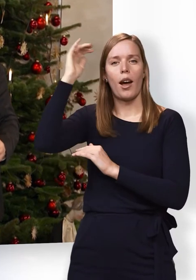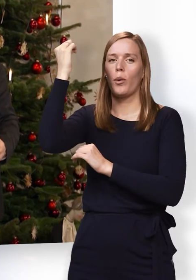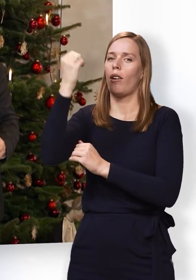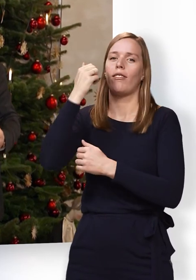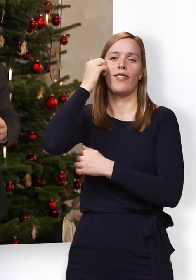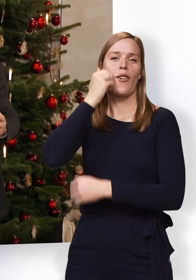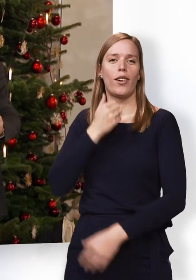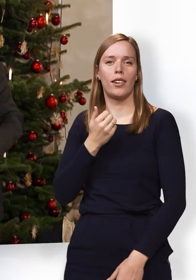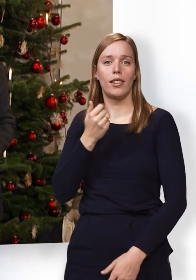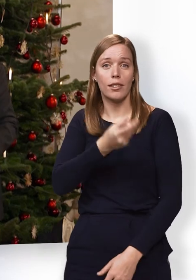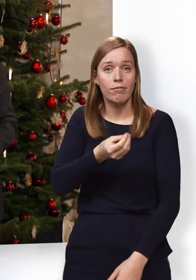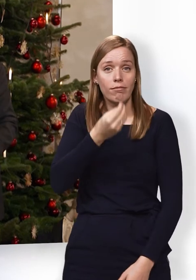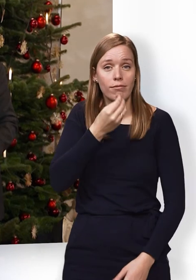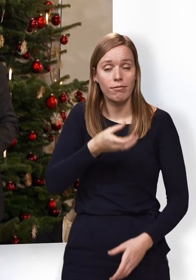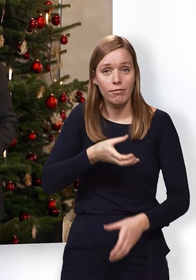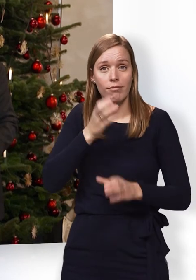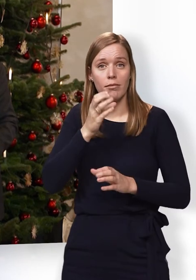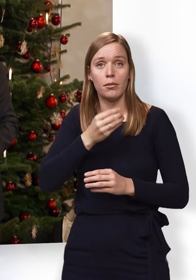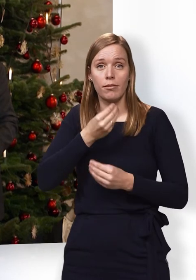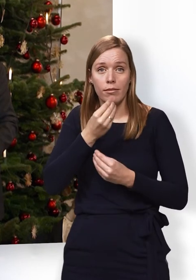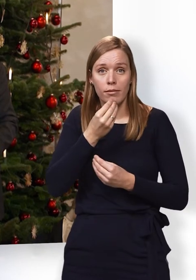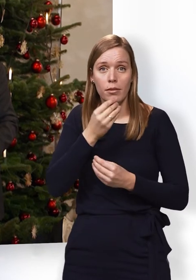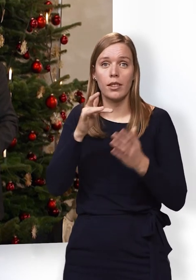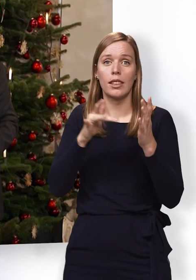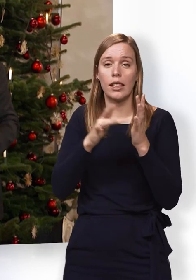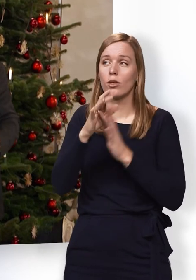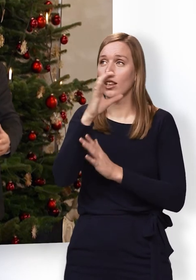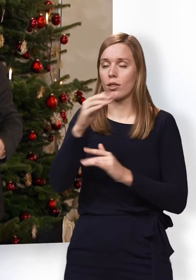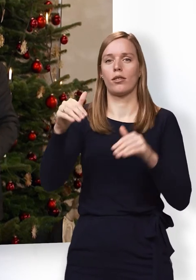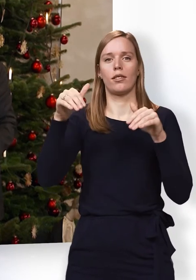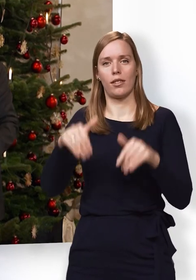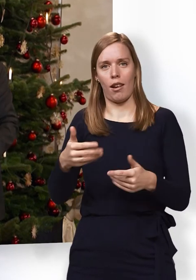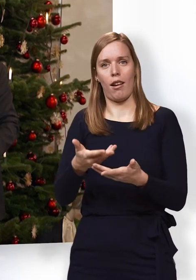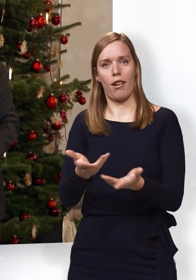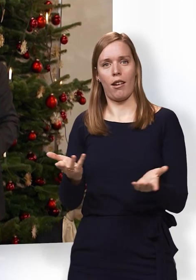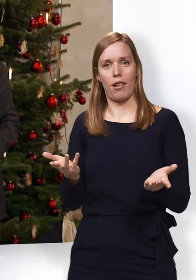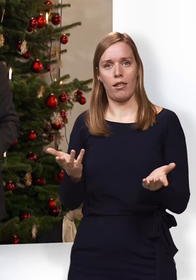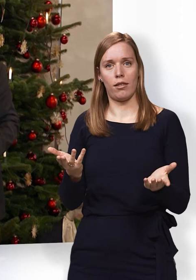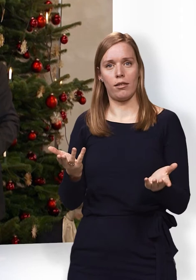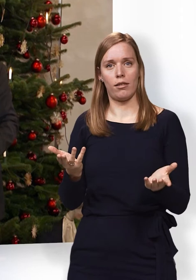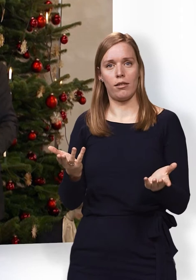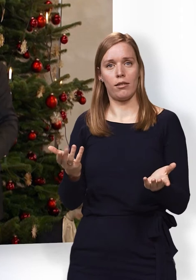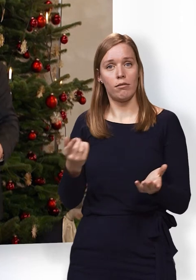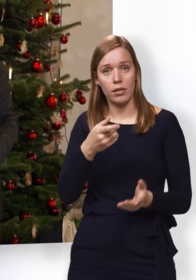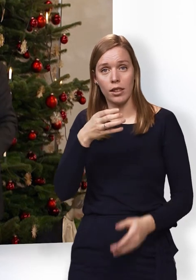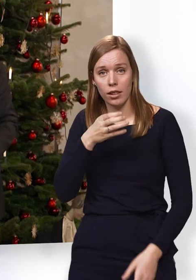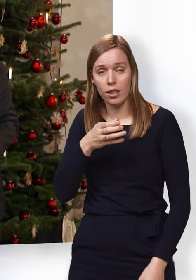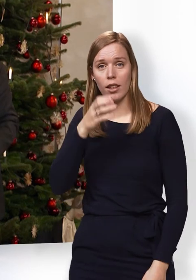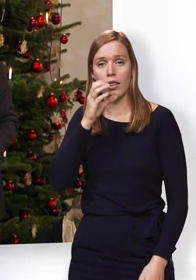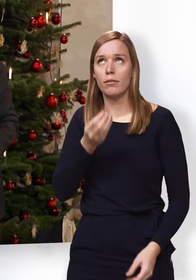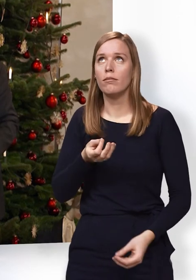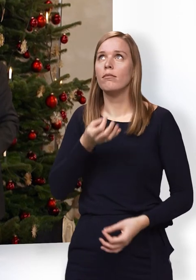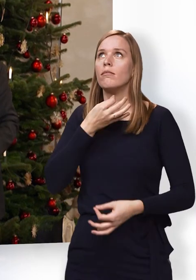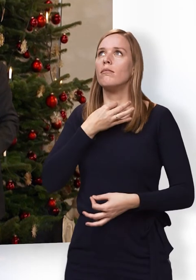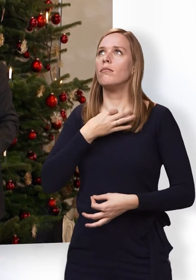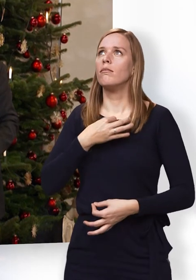esst, Christus ist mitten unter uns. Nehmt und trinkt. Und habt Teil an